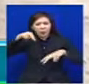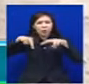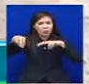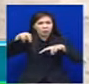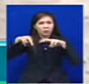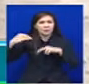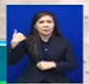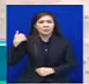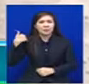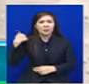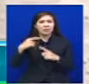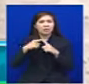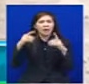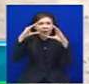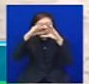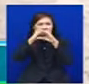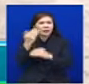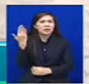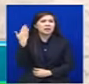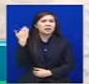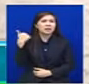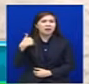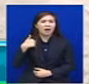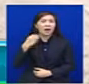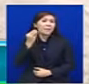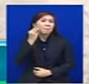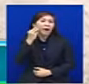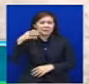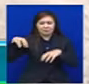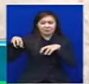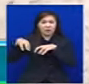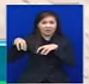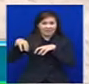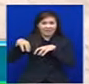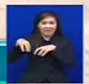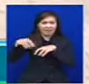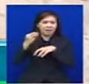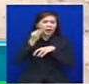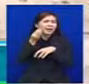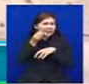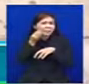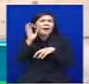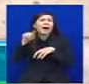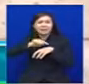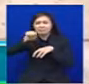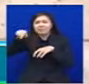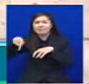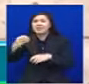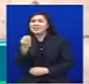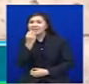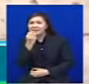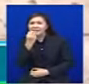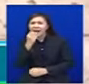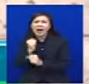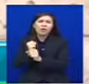นแต่พอเอิญเนี่ยเมื่อคืนเนี่ยพอดีแม่บ้านเนี่ยบ้านเขาอยู่ข้างๆนะครับเขาได้กลับไปบ้านพอดีไปทานข้าวที่บ้านไปทำ